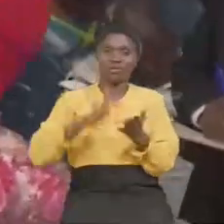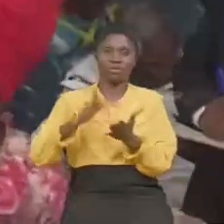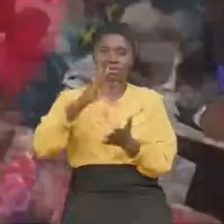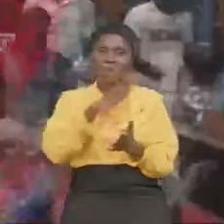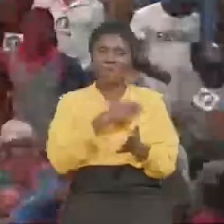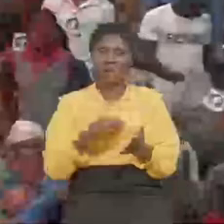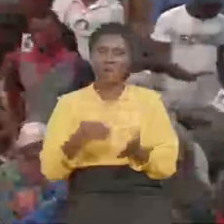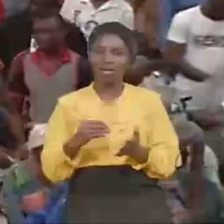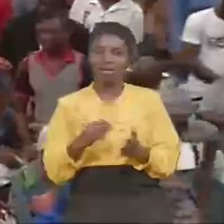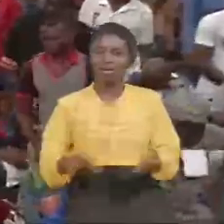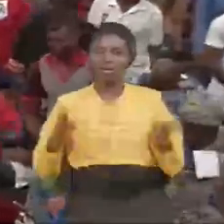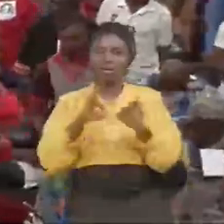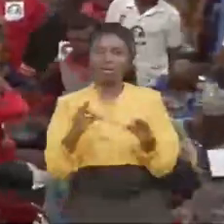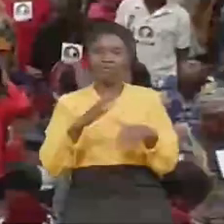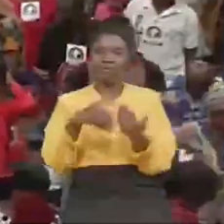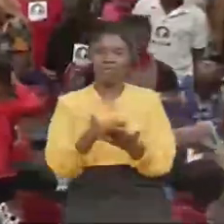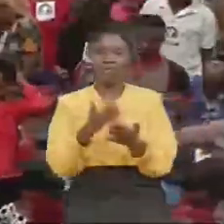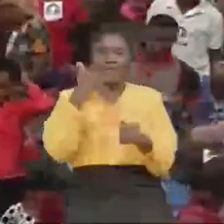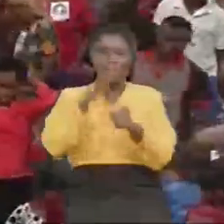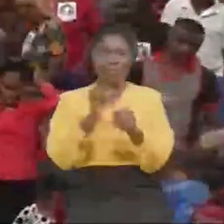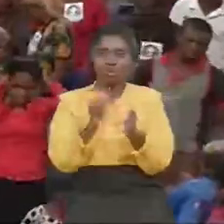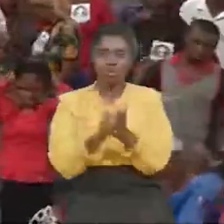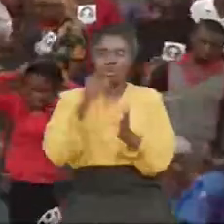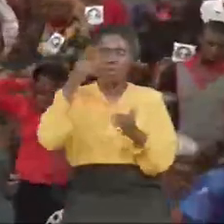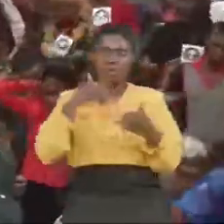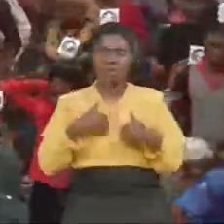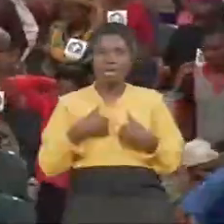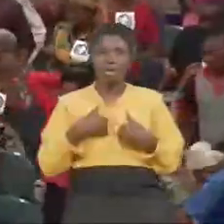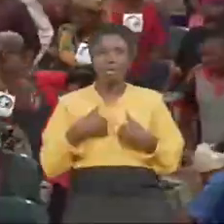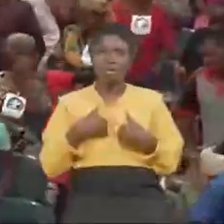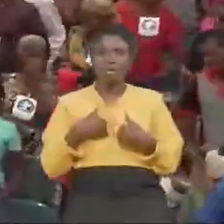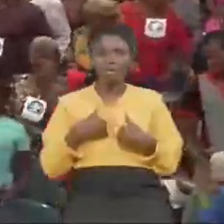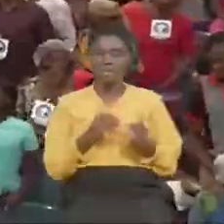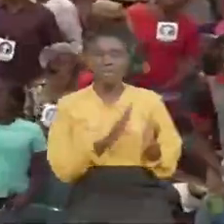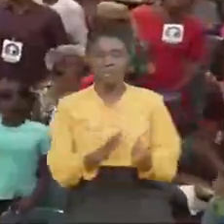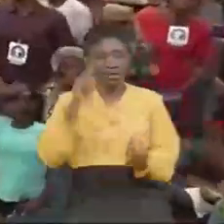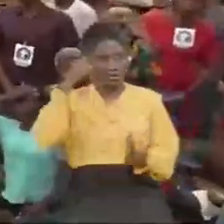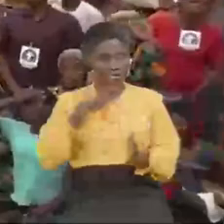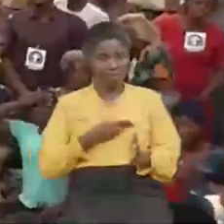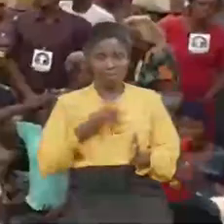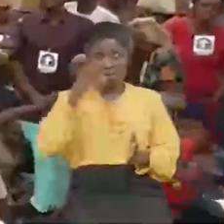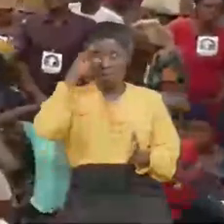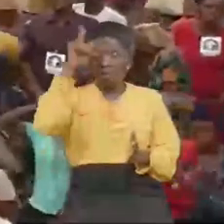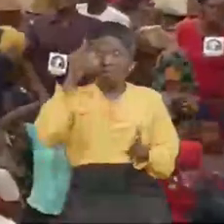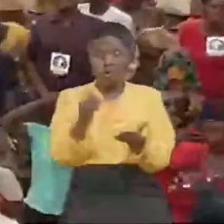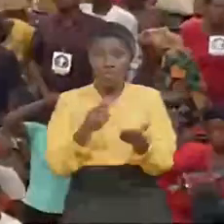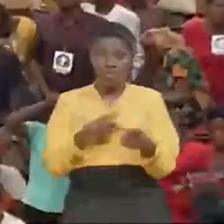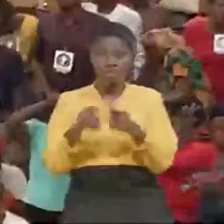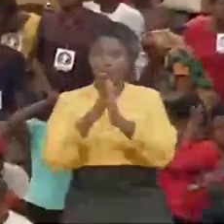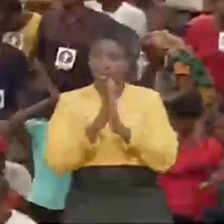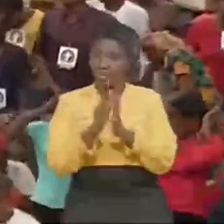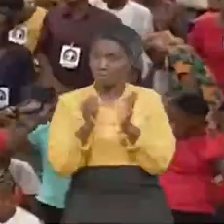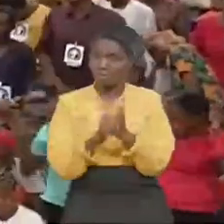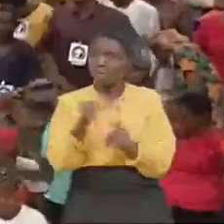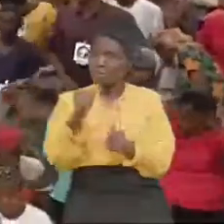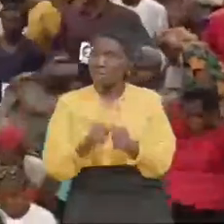dignes de toutes les promesses qu'il a faites pour nous. Il veut que tu invoques son nom afin que dans tous les domaines de ta vie,